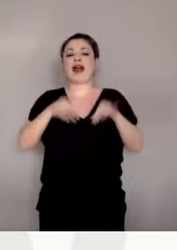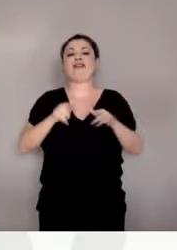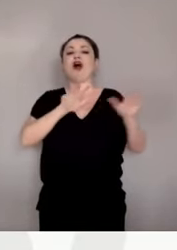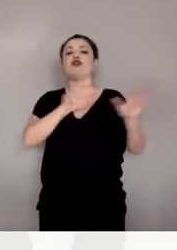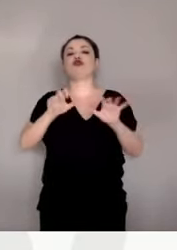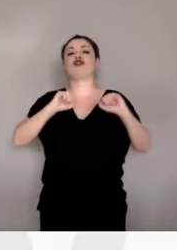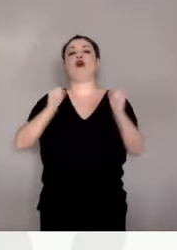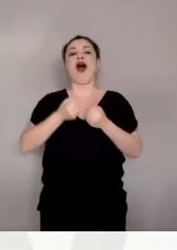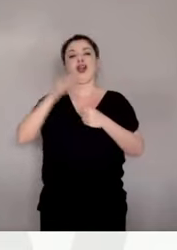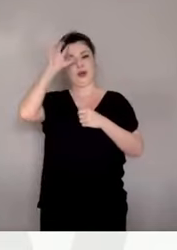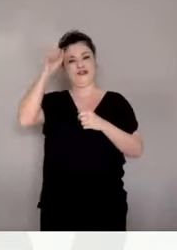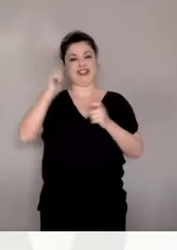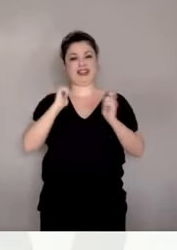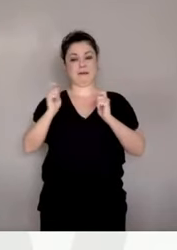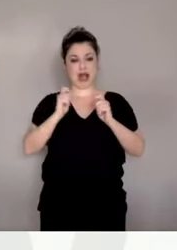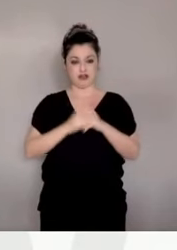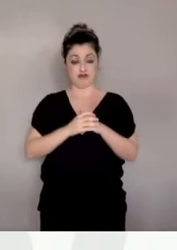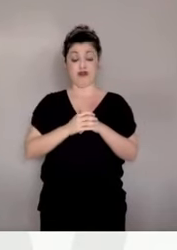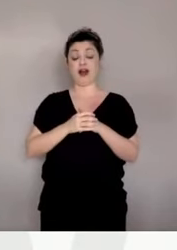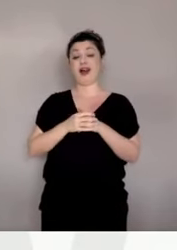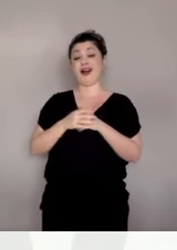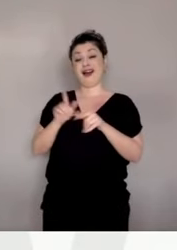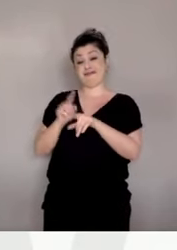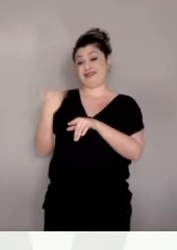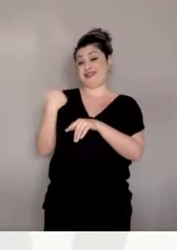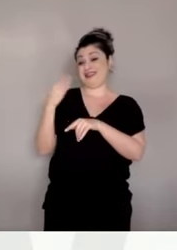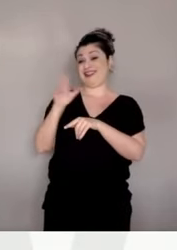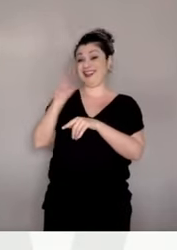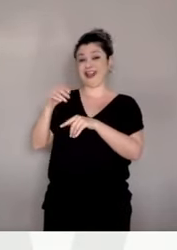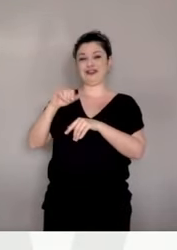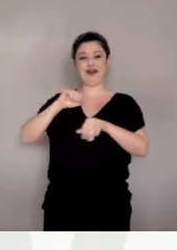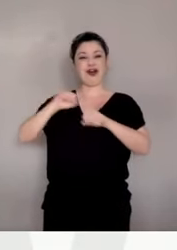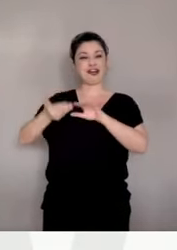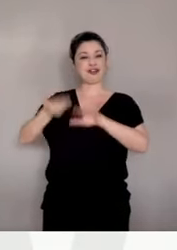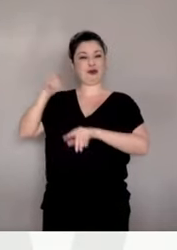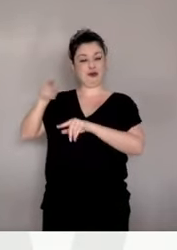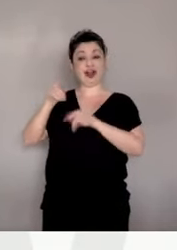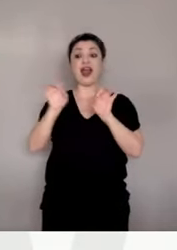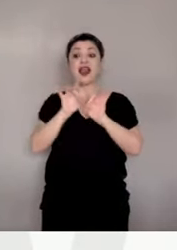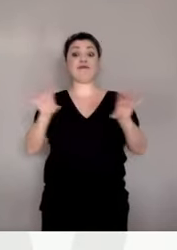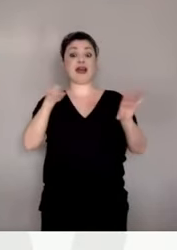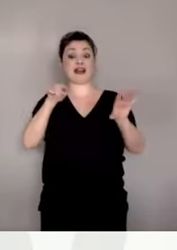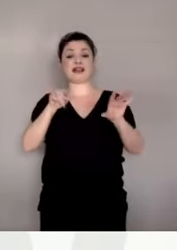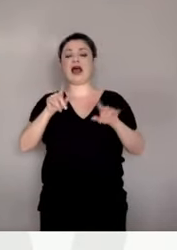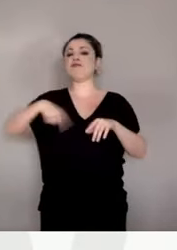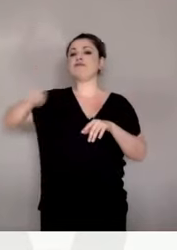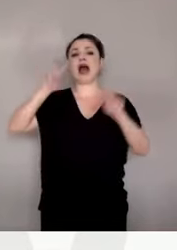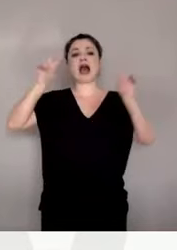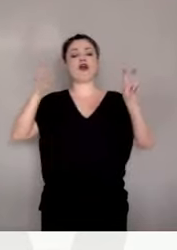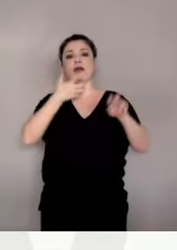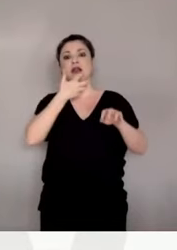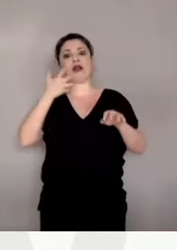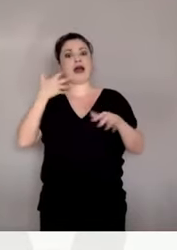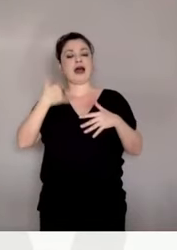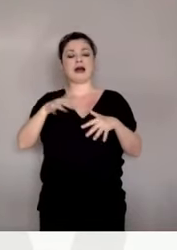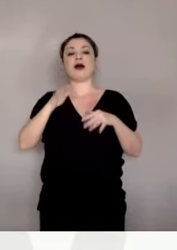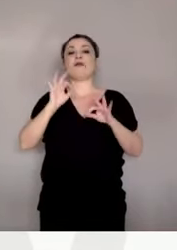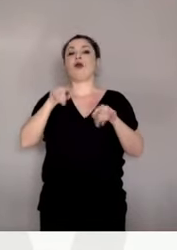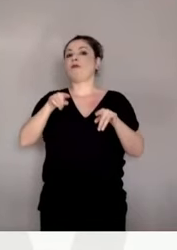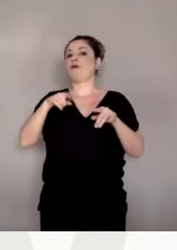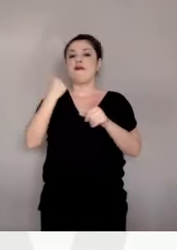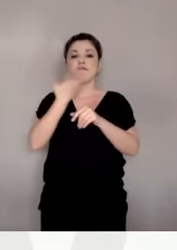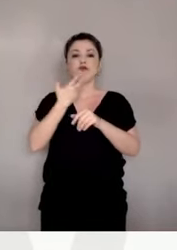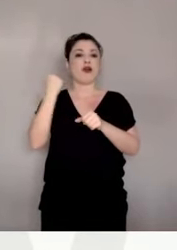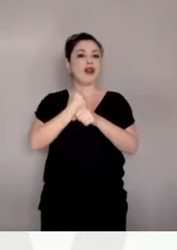Padova. E la libertà, come diceva il magnifico rettore, è il tema a cui teniamo di più e attorno a cui vogliamo